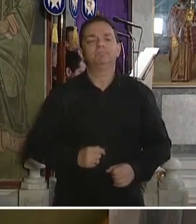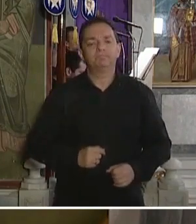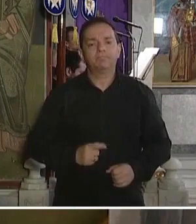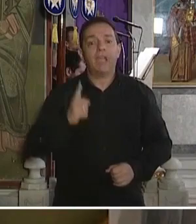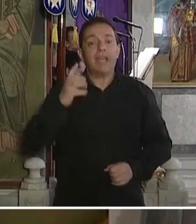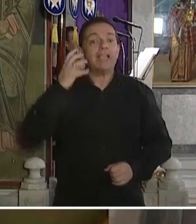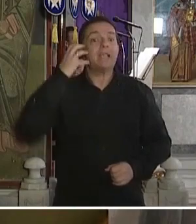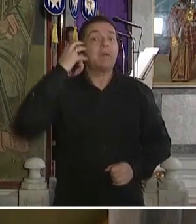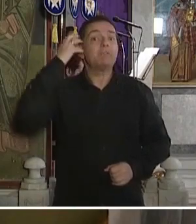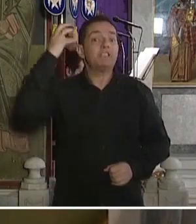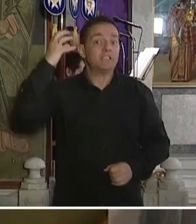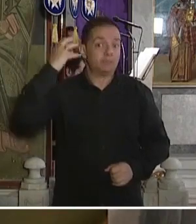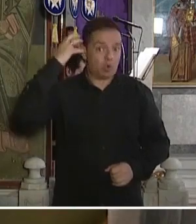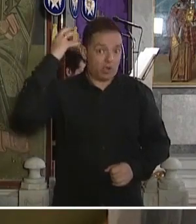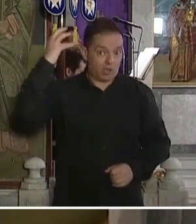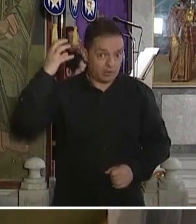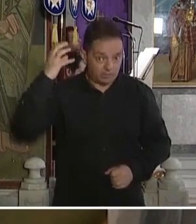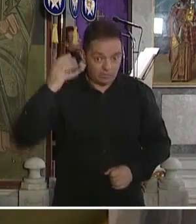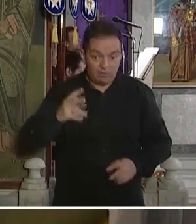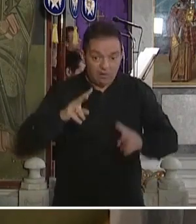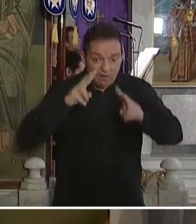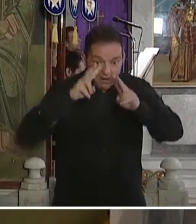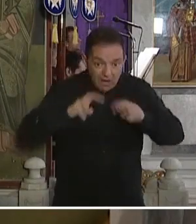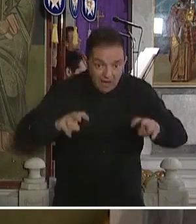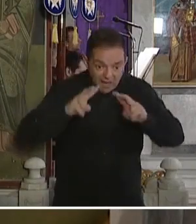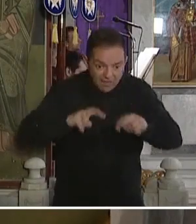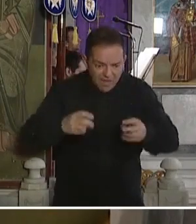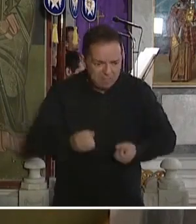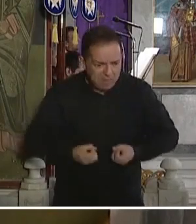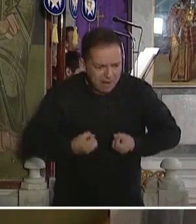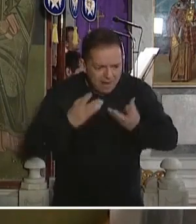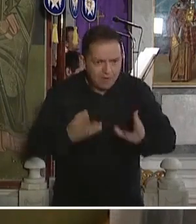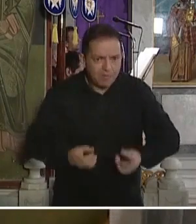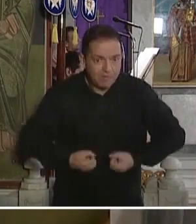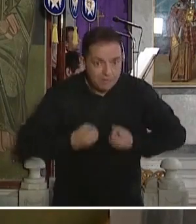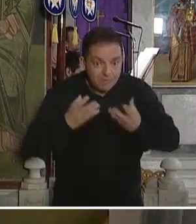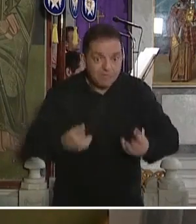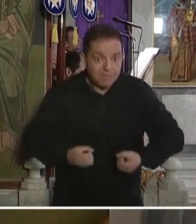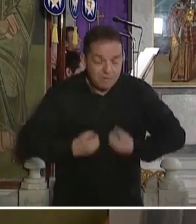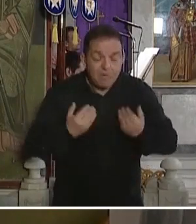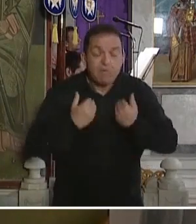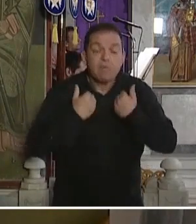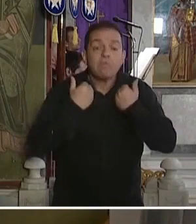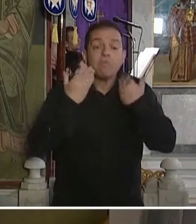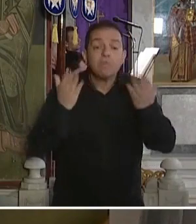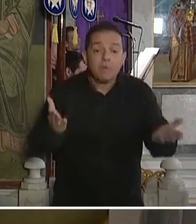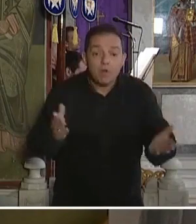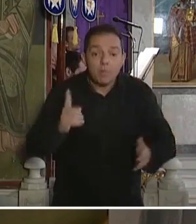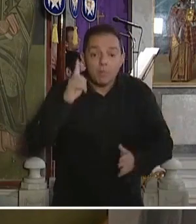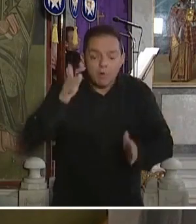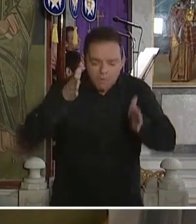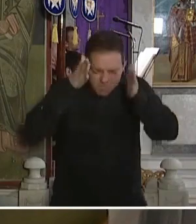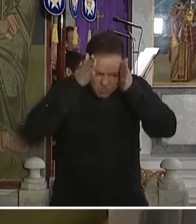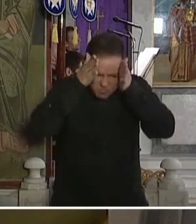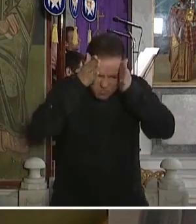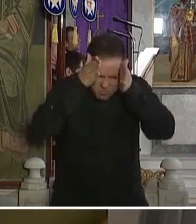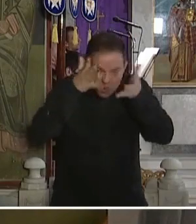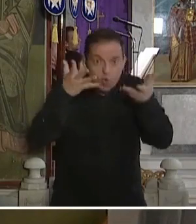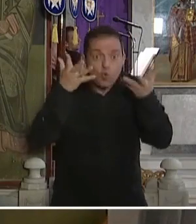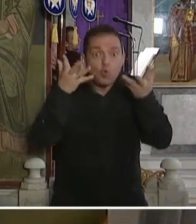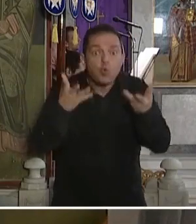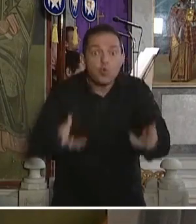δεν μπορεί να κάνει έρευνα παραγωγική αν δεν φτάσει στα όρια του.